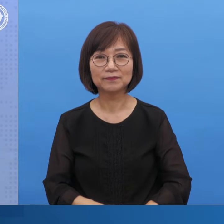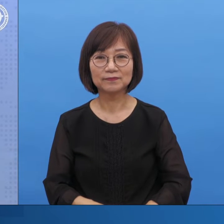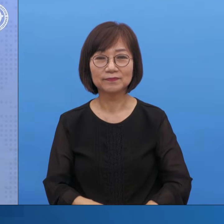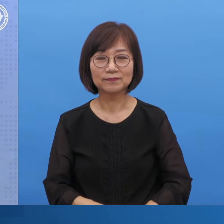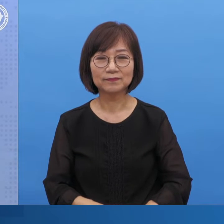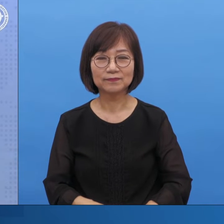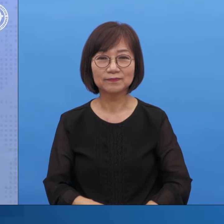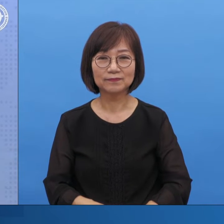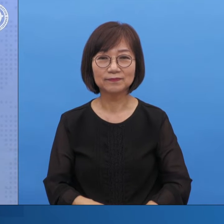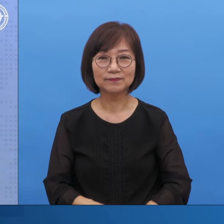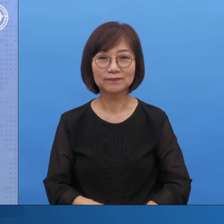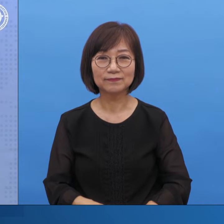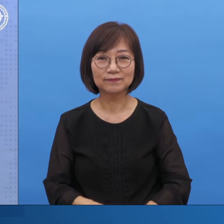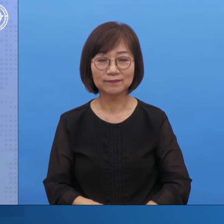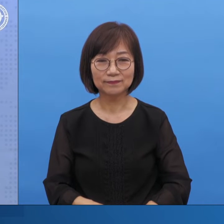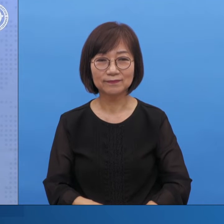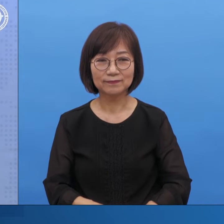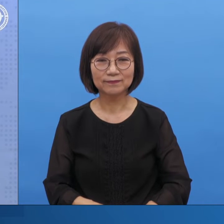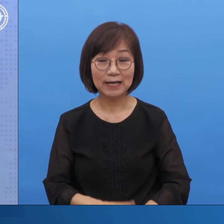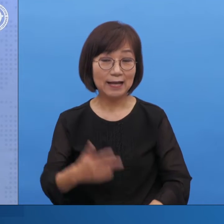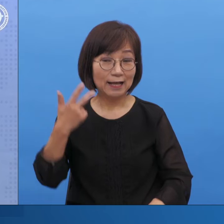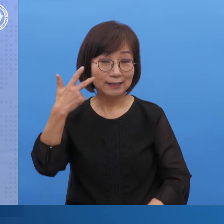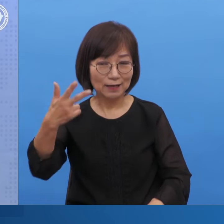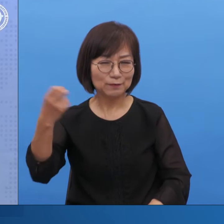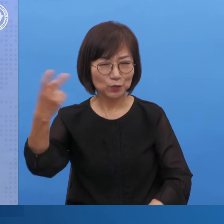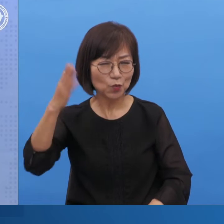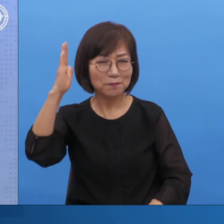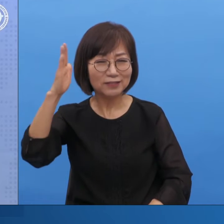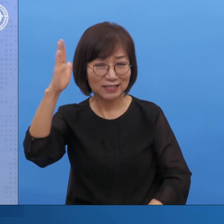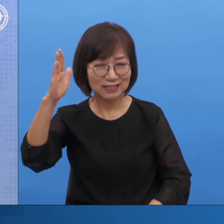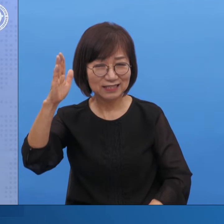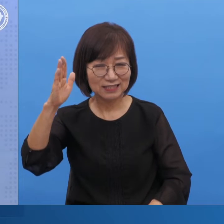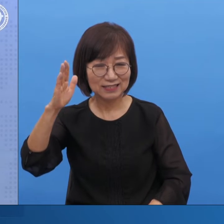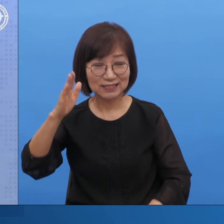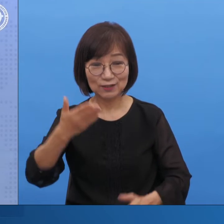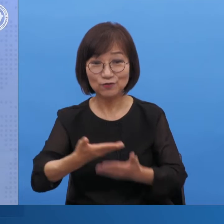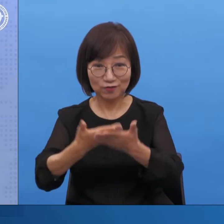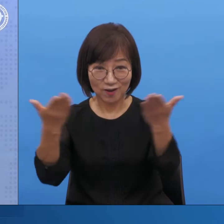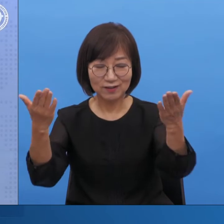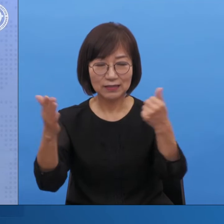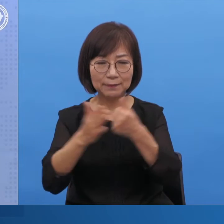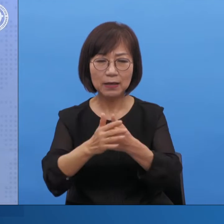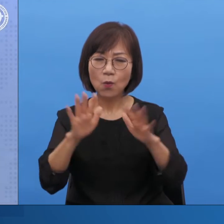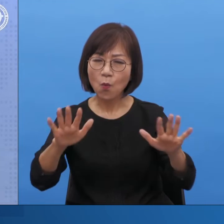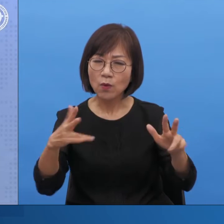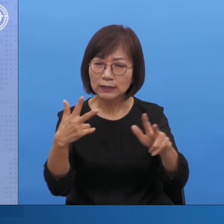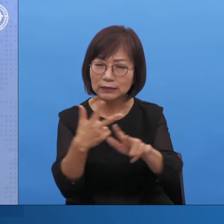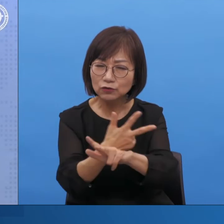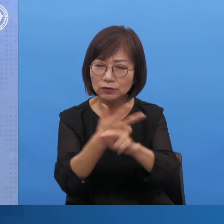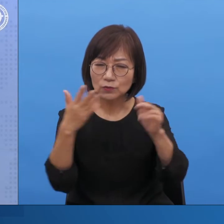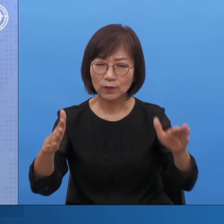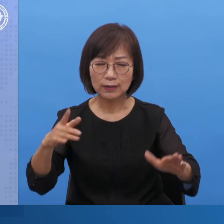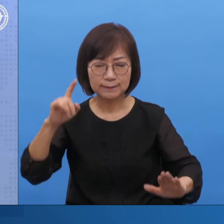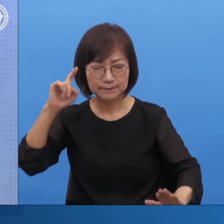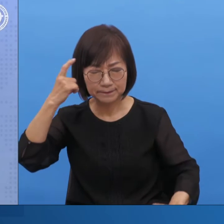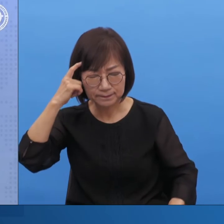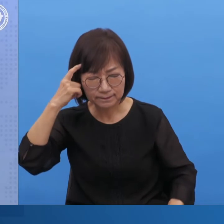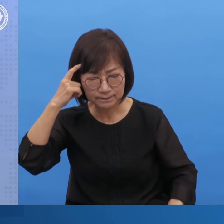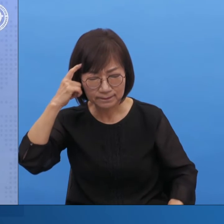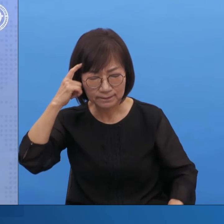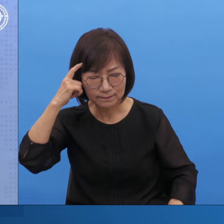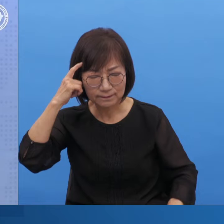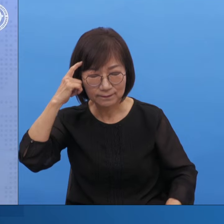어떤 면에서는 뭐 다음 주간 생각 또 메시지 또 있으니까 한 주간만 생각해 보세요. And so in some sense, we have another message next week. So just for this 1 week, think about